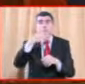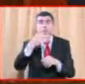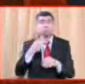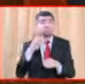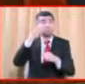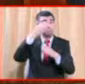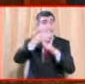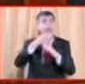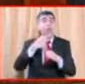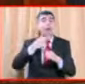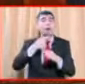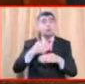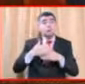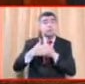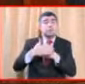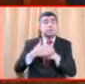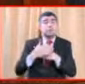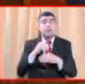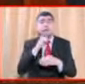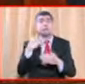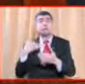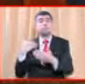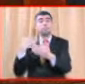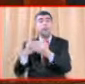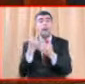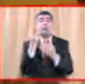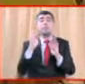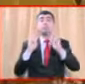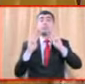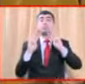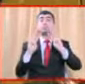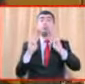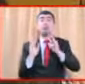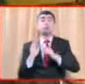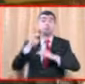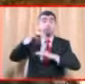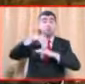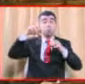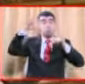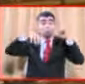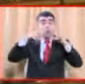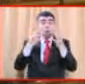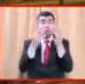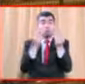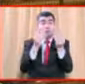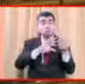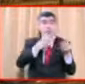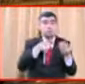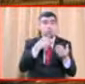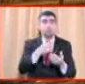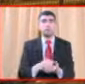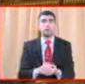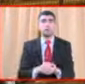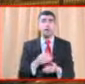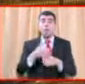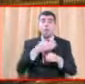ساكنة إقليم الدريوش المتضررة من فيضانات 2008 وذلك عبر التعويض الذي سبق أن وعدوا به من طرف الدولة؟